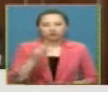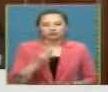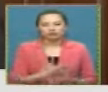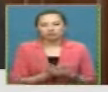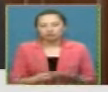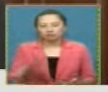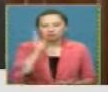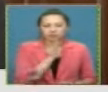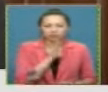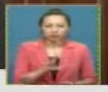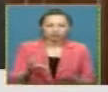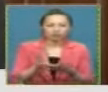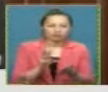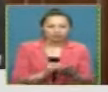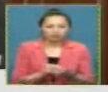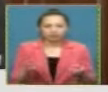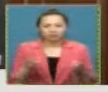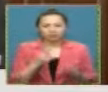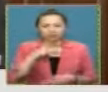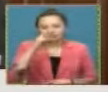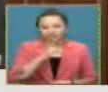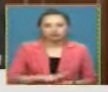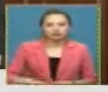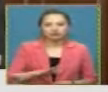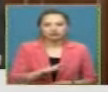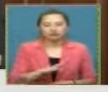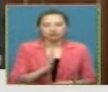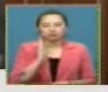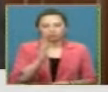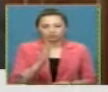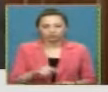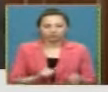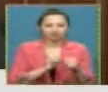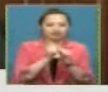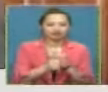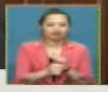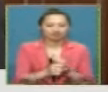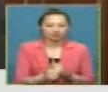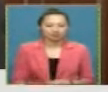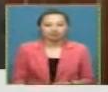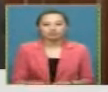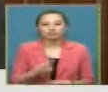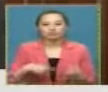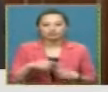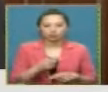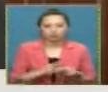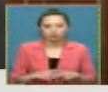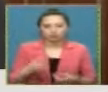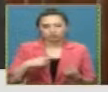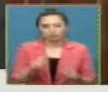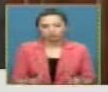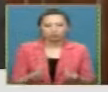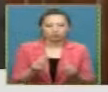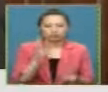алып, осы еліміздің, Қазақстанның алдыңғы қатарда азаматтар болуын тілектеспін. Бұл біз үшін жаңағы